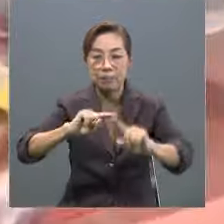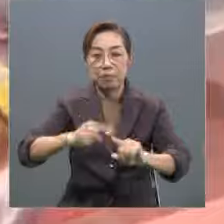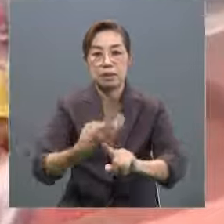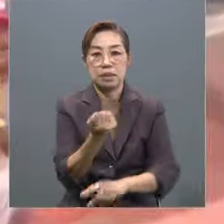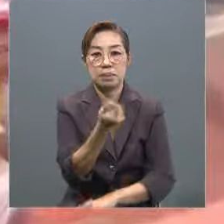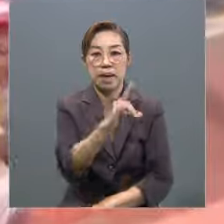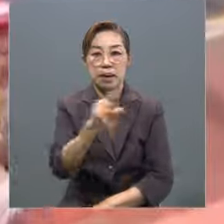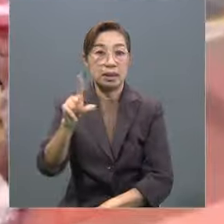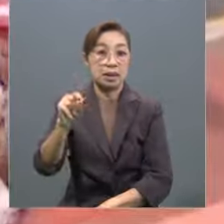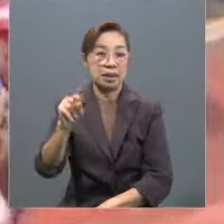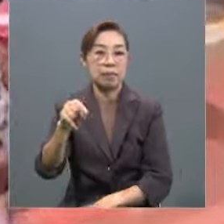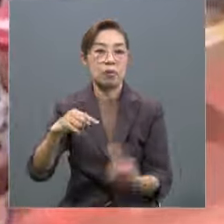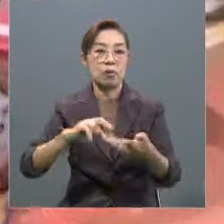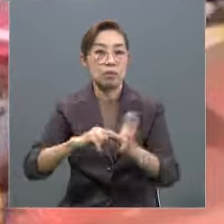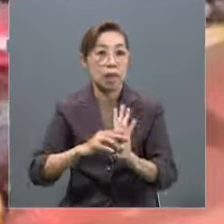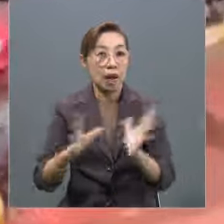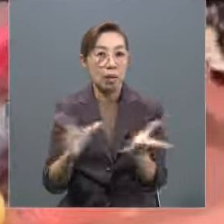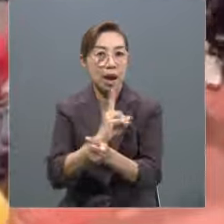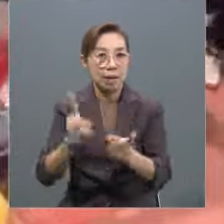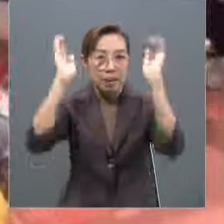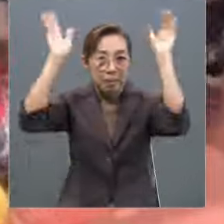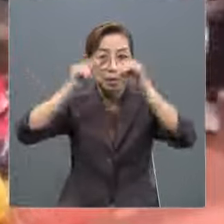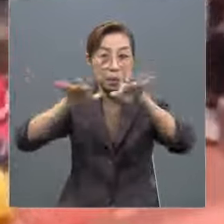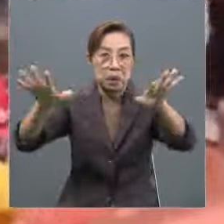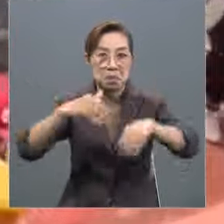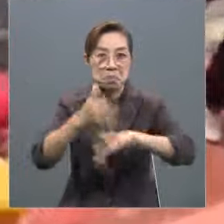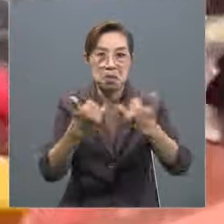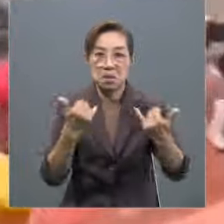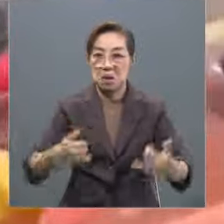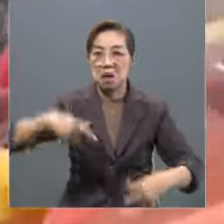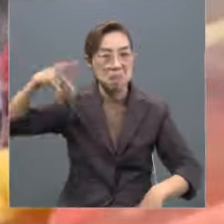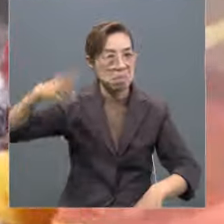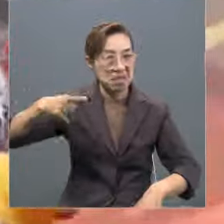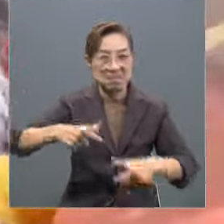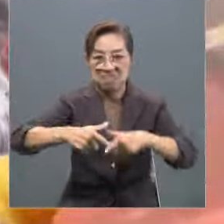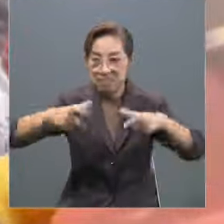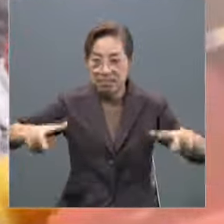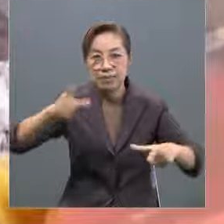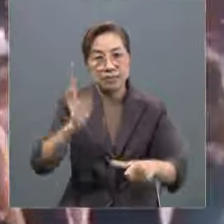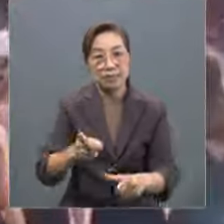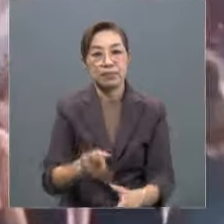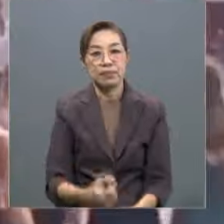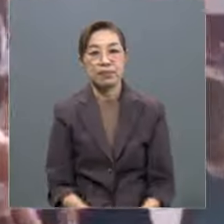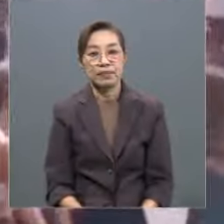20เมษายนนี้ปีนี้เขาบอกว่ายิ่งใหญ่กว่าทุกๆปีอย่างแน่นอนครับ